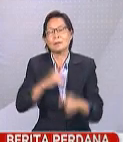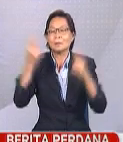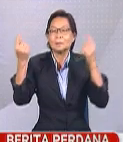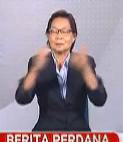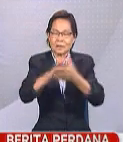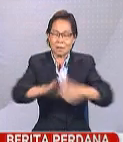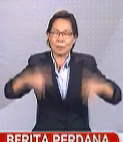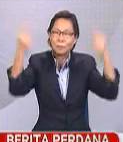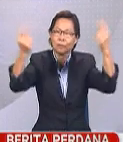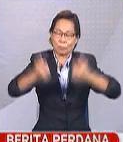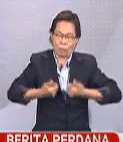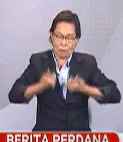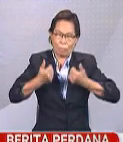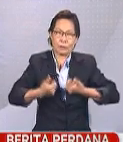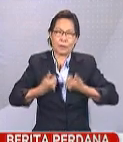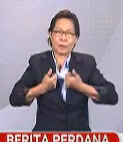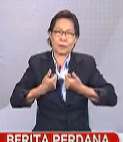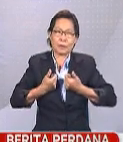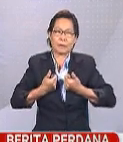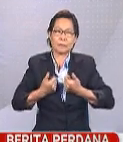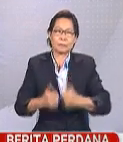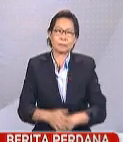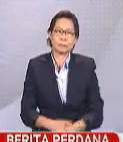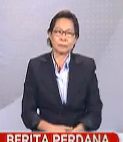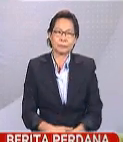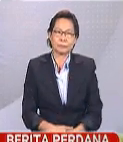menyambut hari raya Aidilfitri.